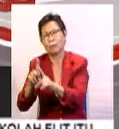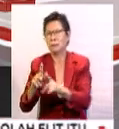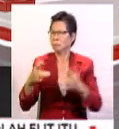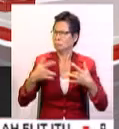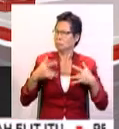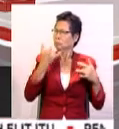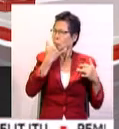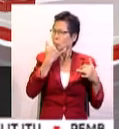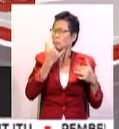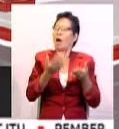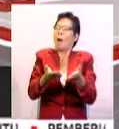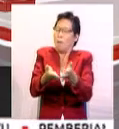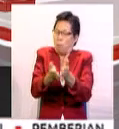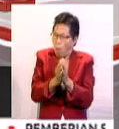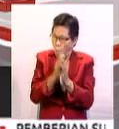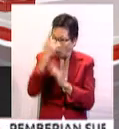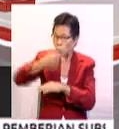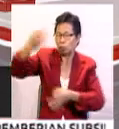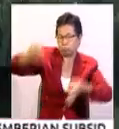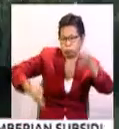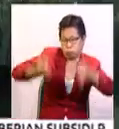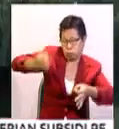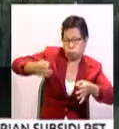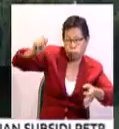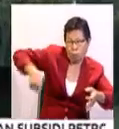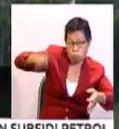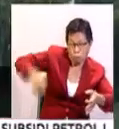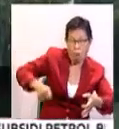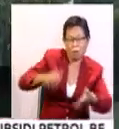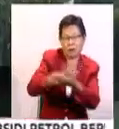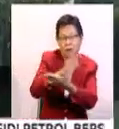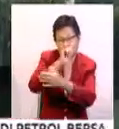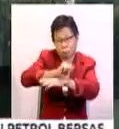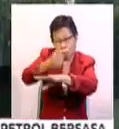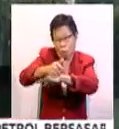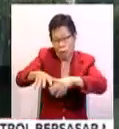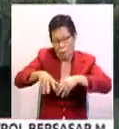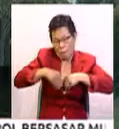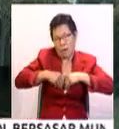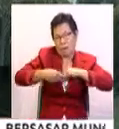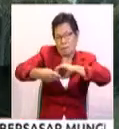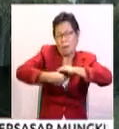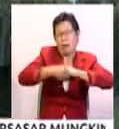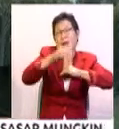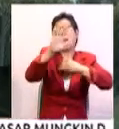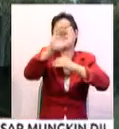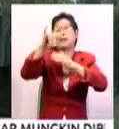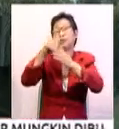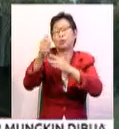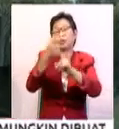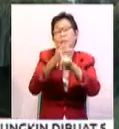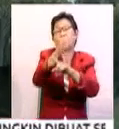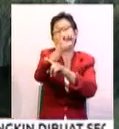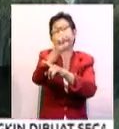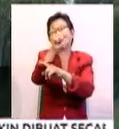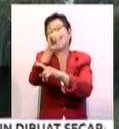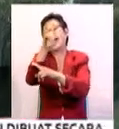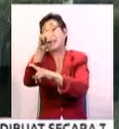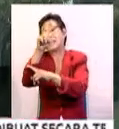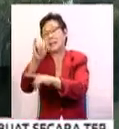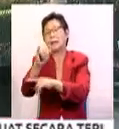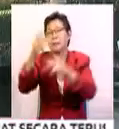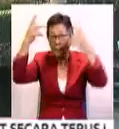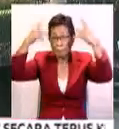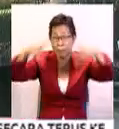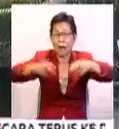mohon dibicarakan. Mengikut kertas pertuduhan, beliau didakwa menerima RM5 juta daripada Saidi Abang Samsudin, pengarah